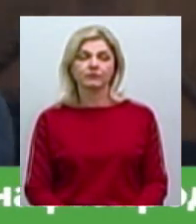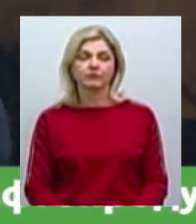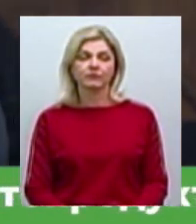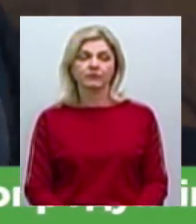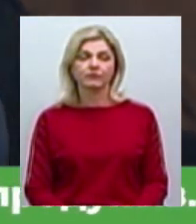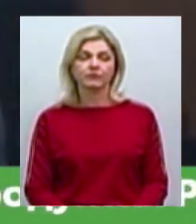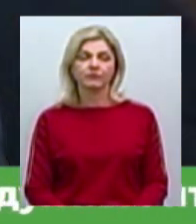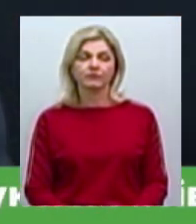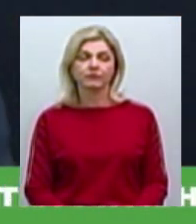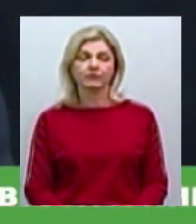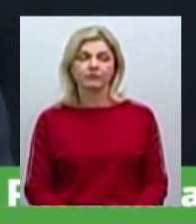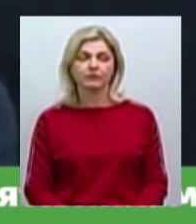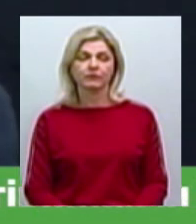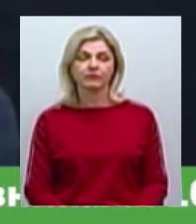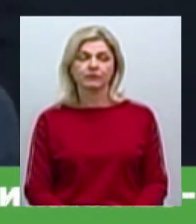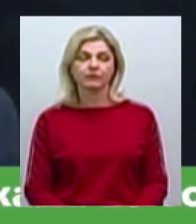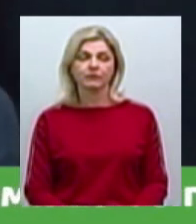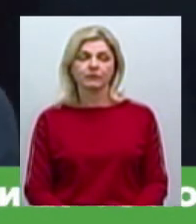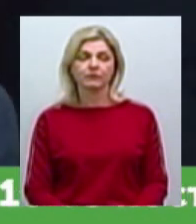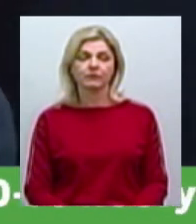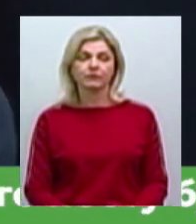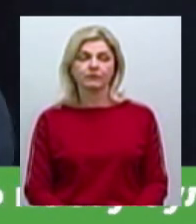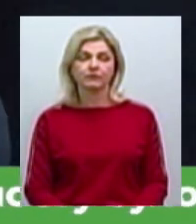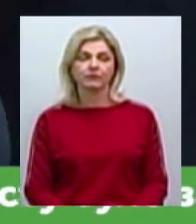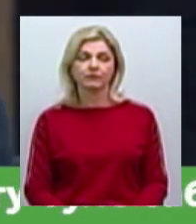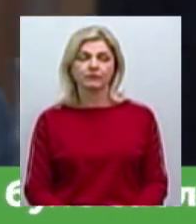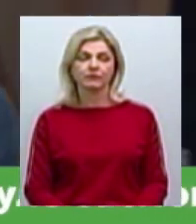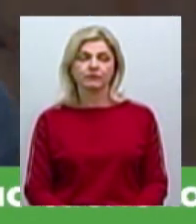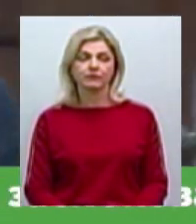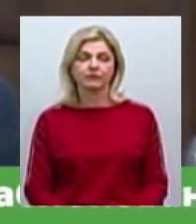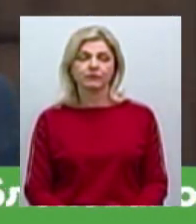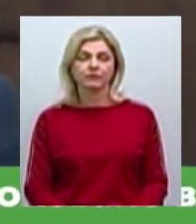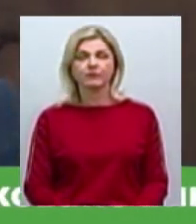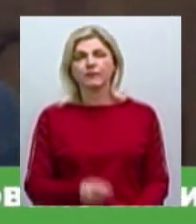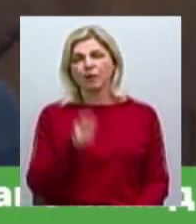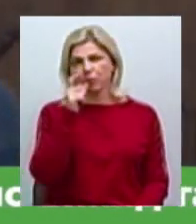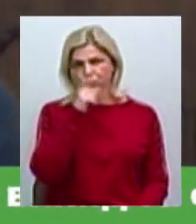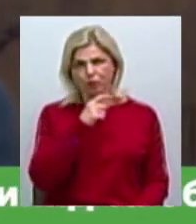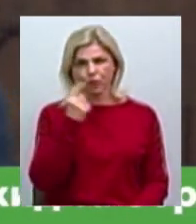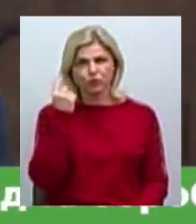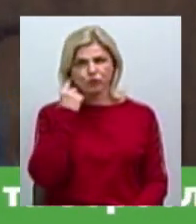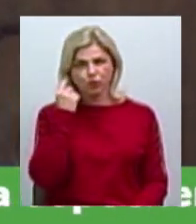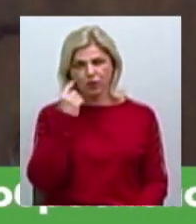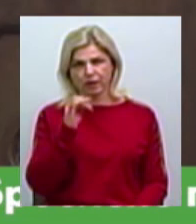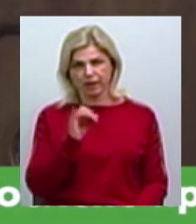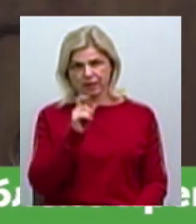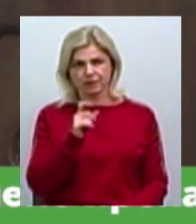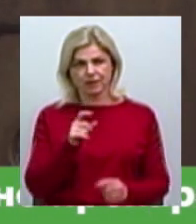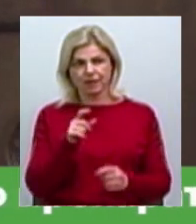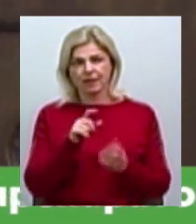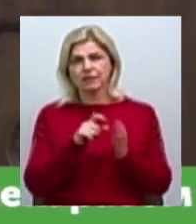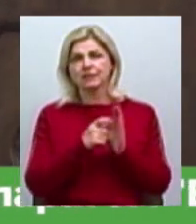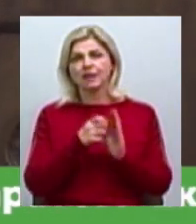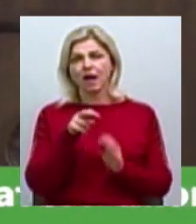не каже 10-го розводу, цей зброд він юного комунікації було заблоковано в межах двох